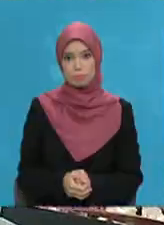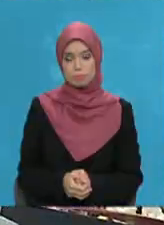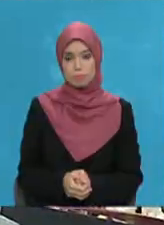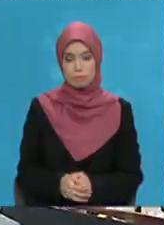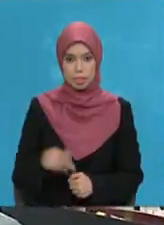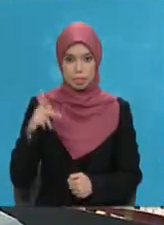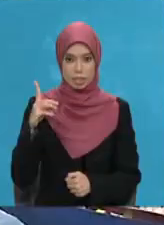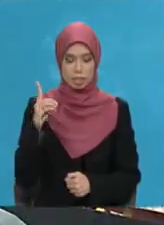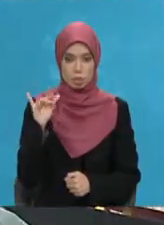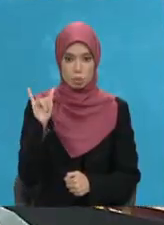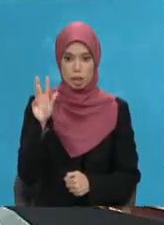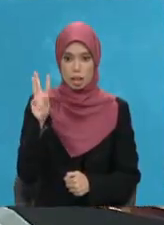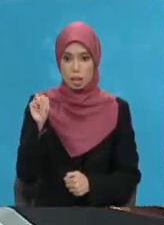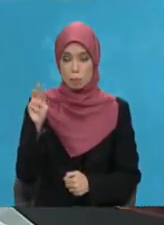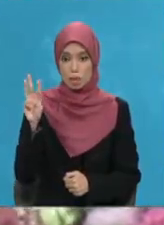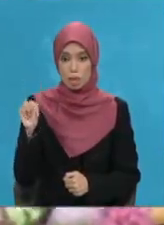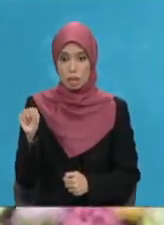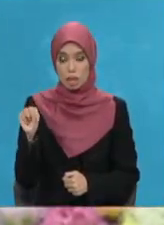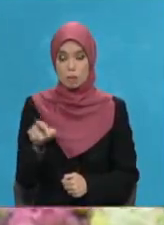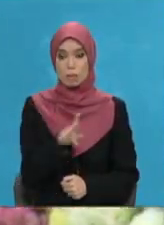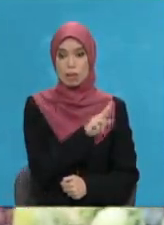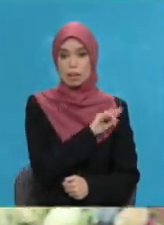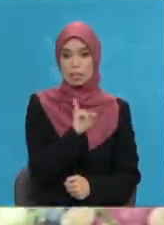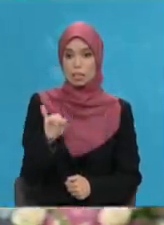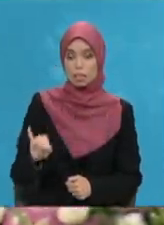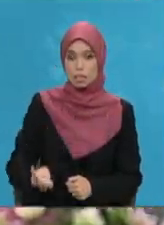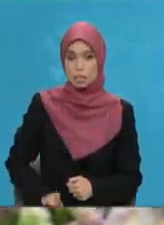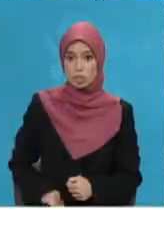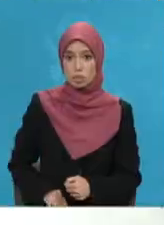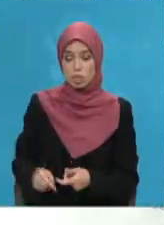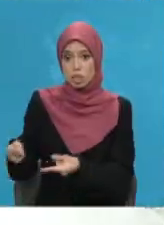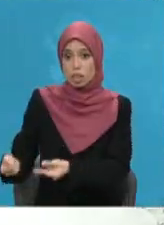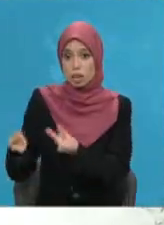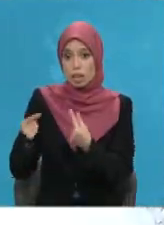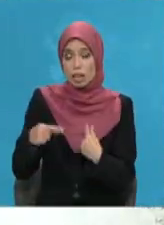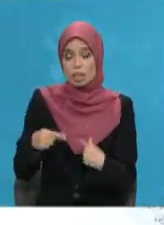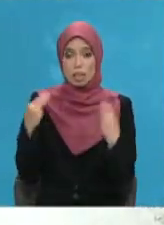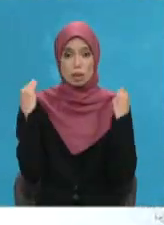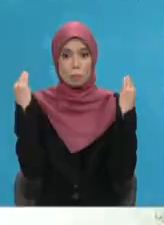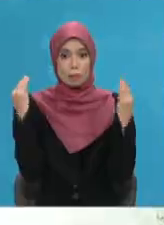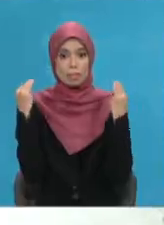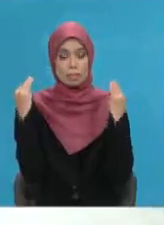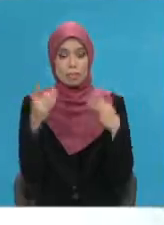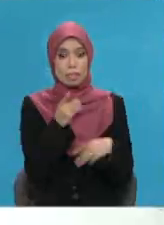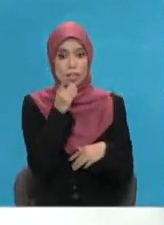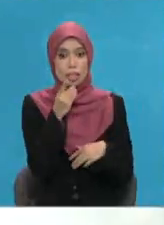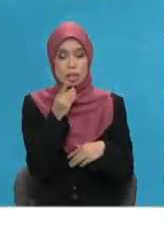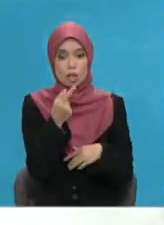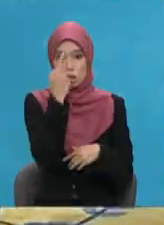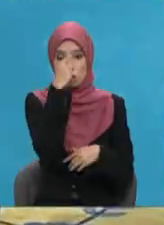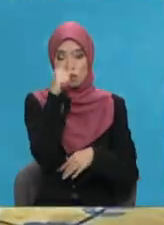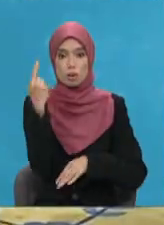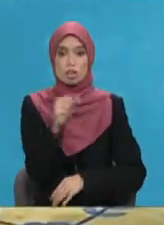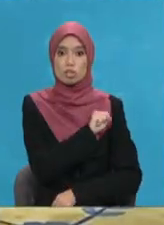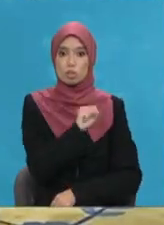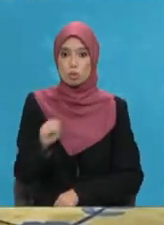ke bawah dulu yang maha Mulia Paduka Sri Baginda Raja istri berkenan berangkat menghadiri majelis meraihkan hari Puja usia